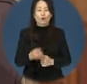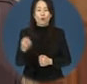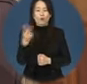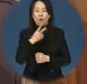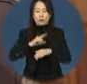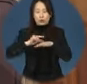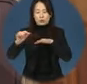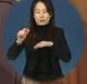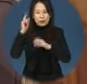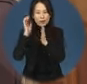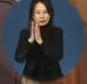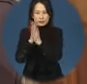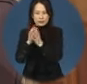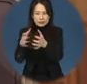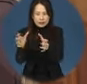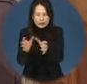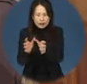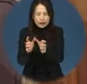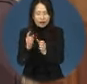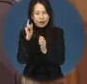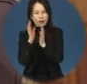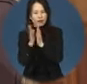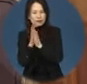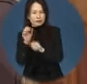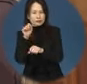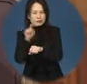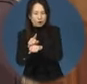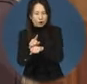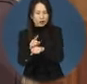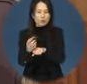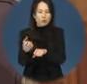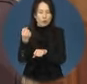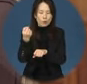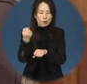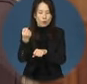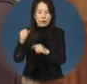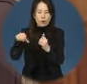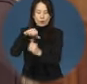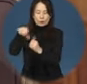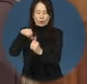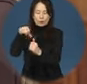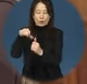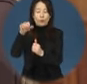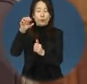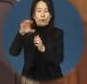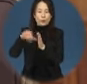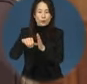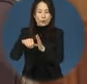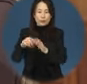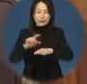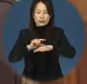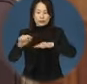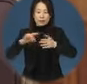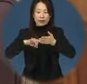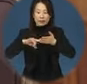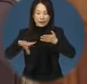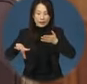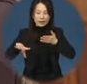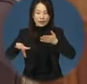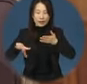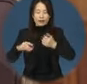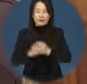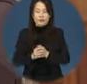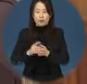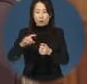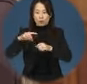지방자치단체가 자율성에 기회에서 여러가지 지방 행정을 하는 데 있어서 예 한편으로는 이제 지방세 같은 지방